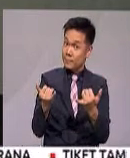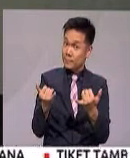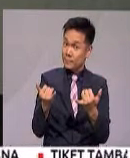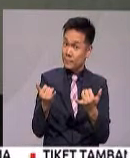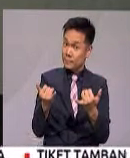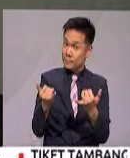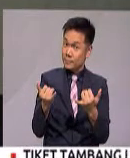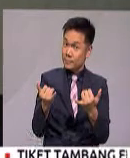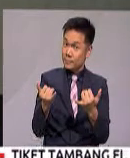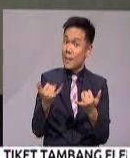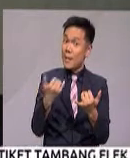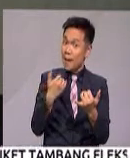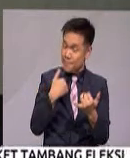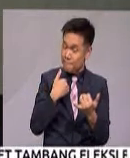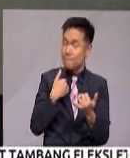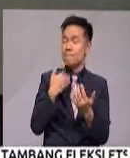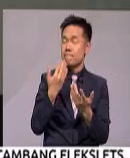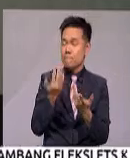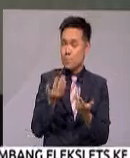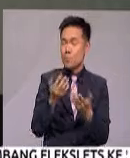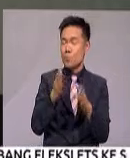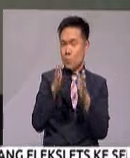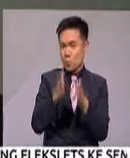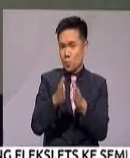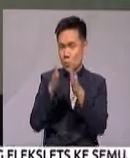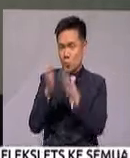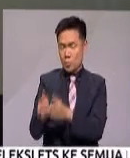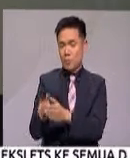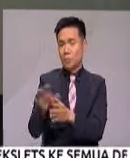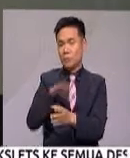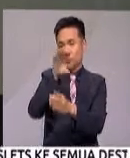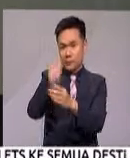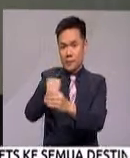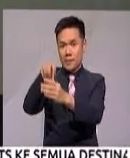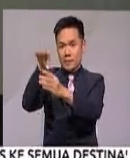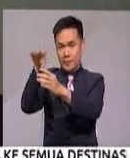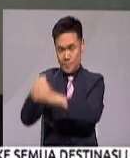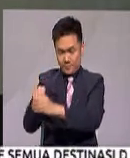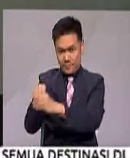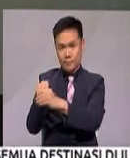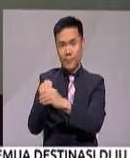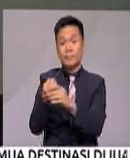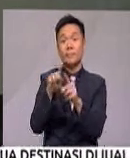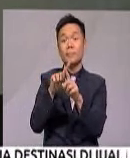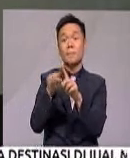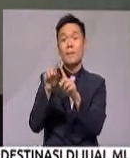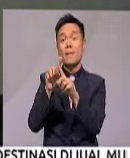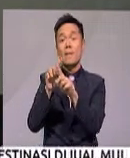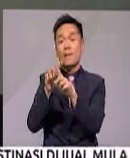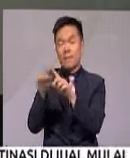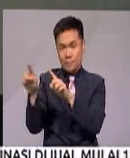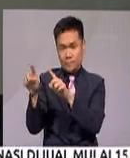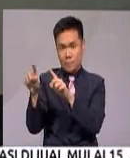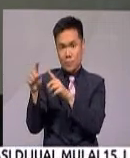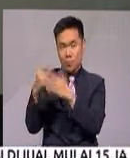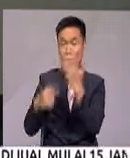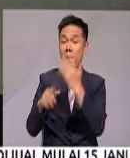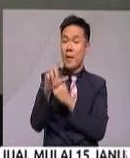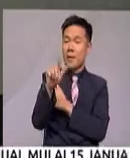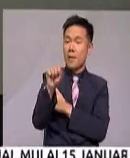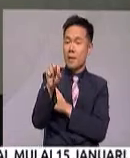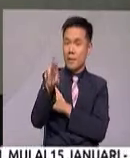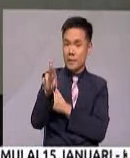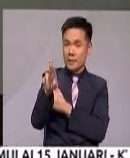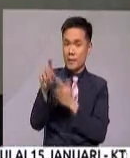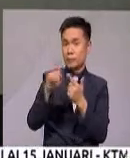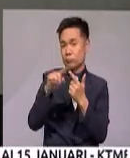mempunyai calon-calon ataupun pelayar-pelayar yang telah melayakkan diri dalam acara yang selain daripada acara tradisional itu laser, iaitu acara